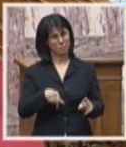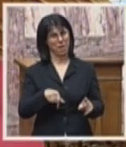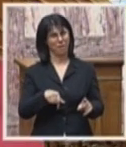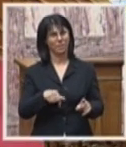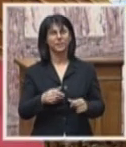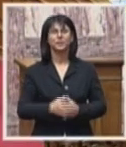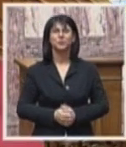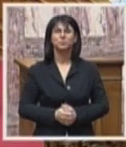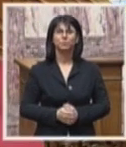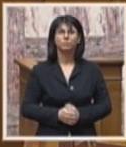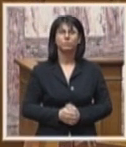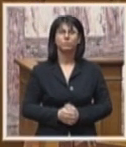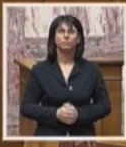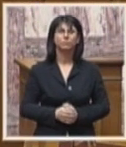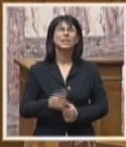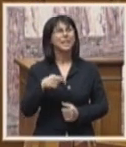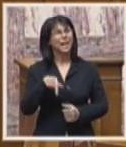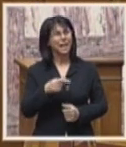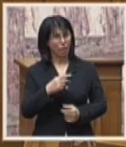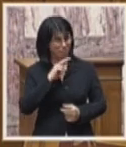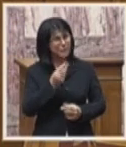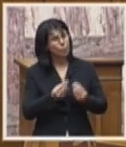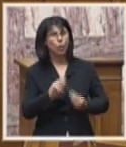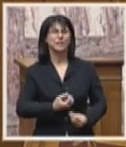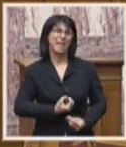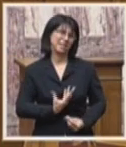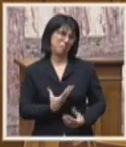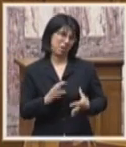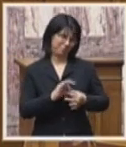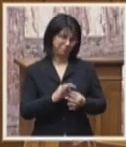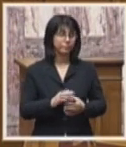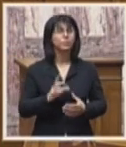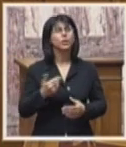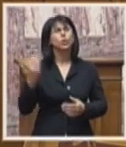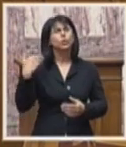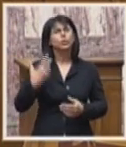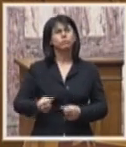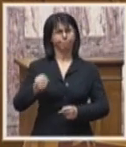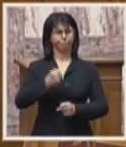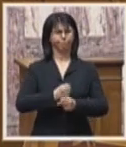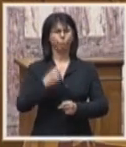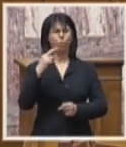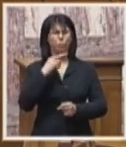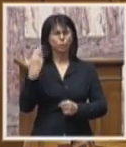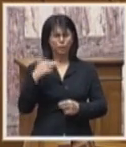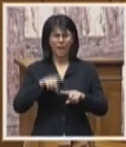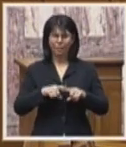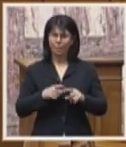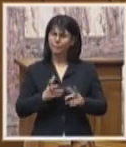πιο, αν θέλετε, συναισθηματικά. Όταν ανέλαβα πρωθυπουργός σε αυτή τη χώρα, κάτι δεν πήγαινε καλά.